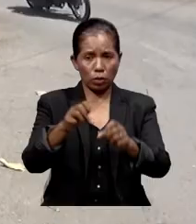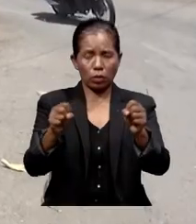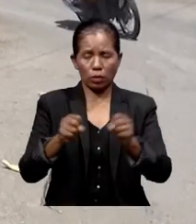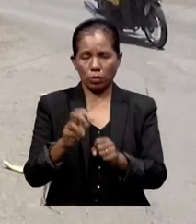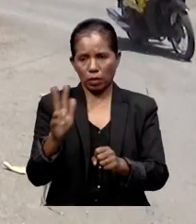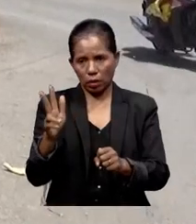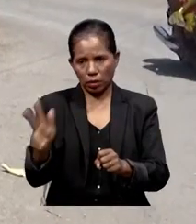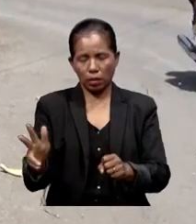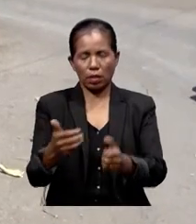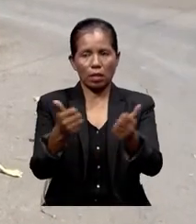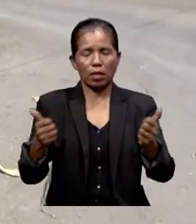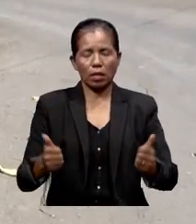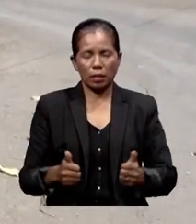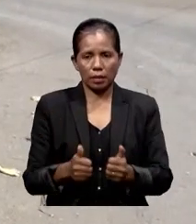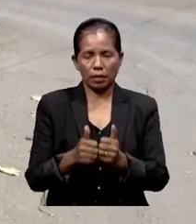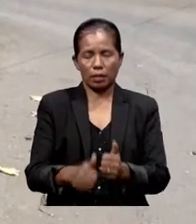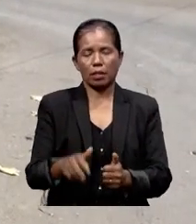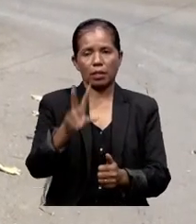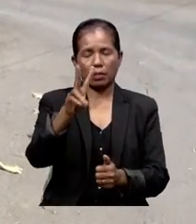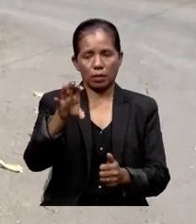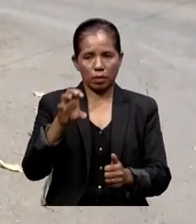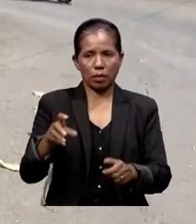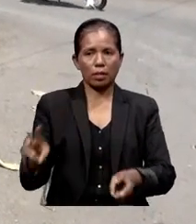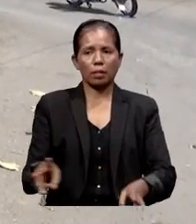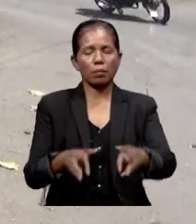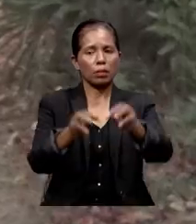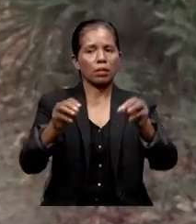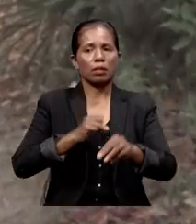no aldeia Atus Ruaresin. Estrada e a município Koval